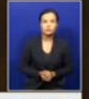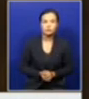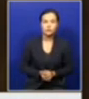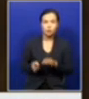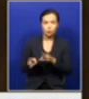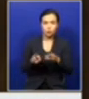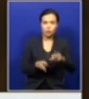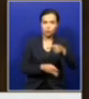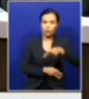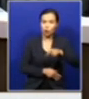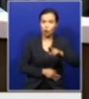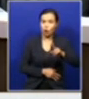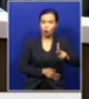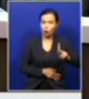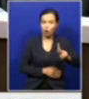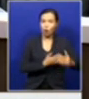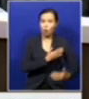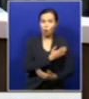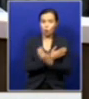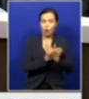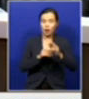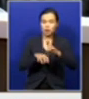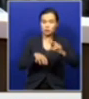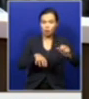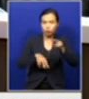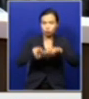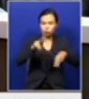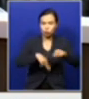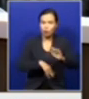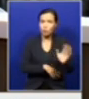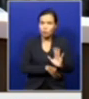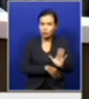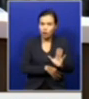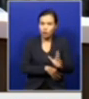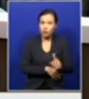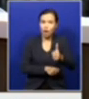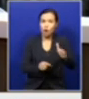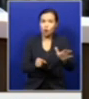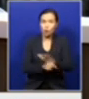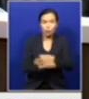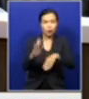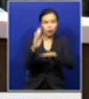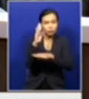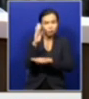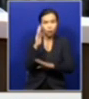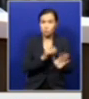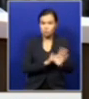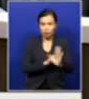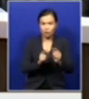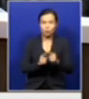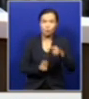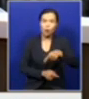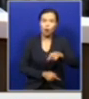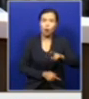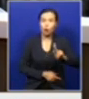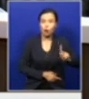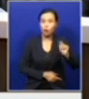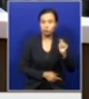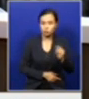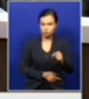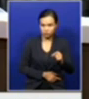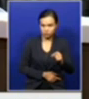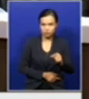กำหนดนี้ไม่ได้เปิดโอกาสให้สภาสามารถตรวจสอบได้ครบทุกขั้นตอนค่ะและในพระราชกำหนดฉบับนี้